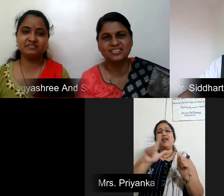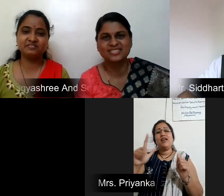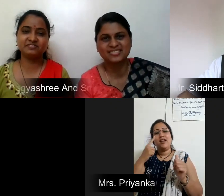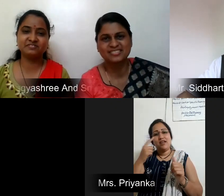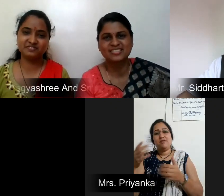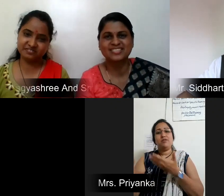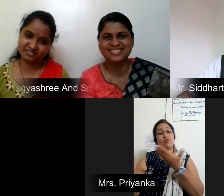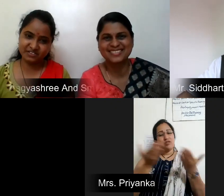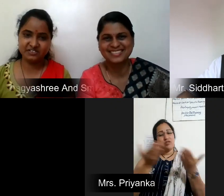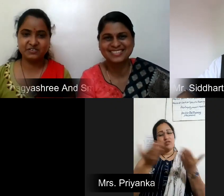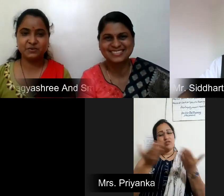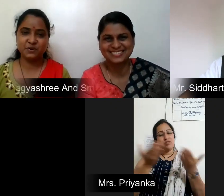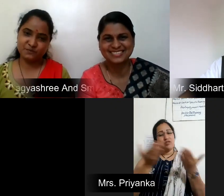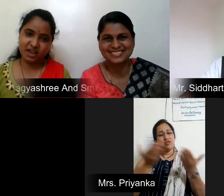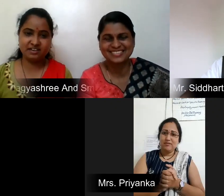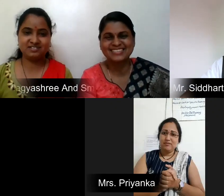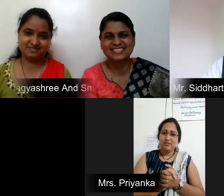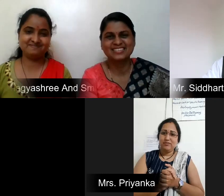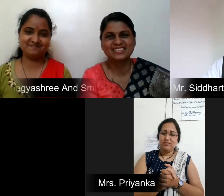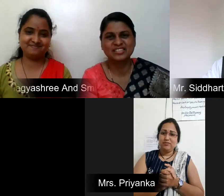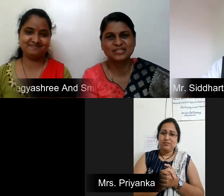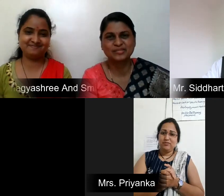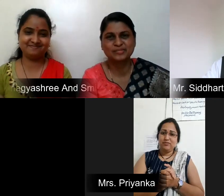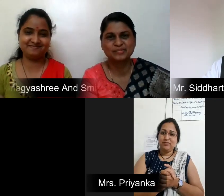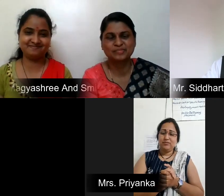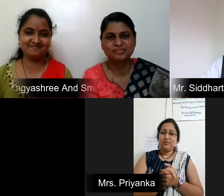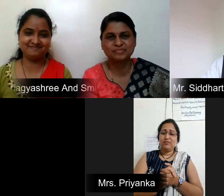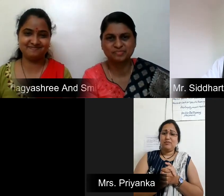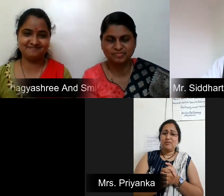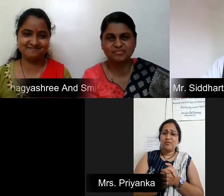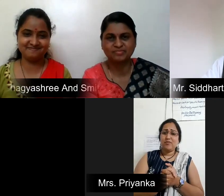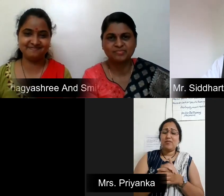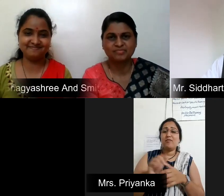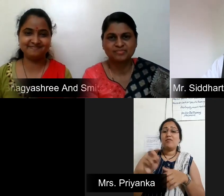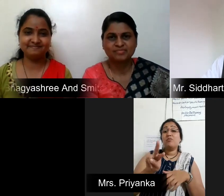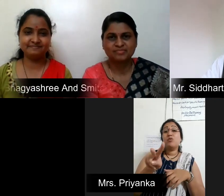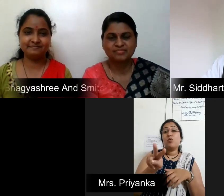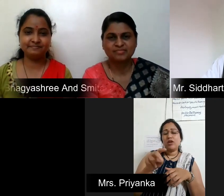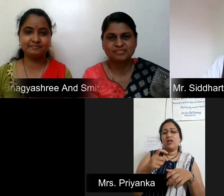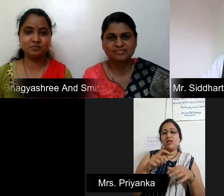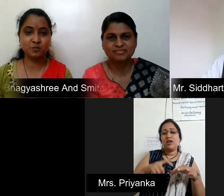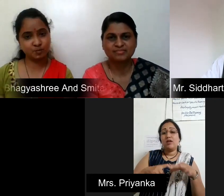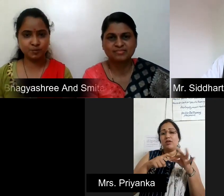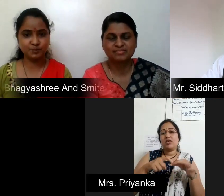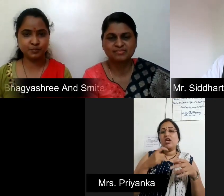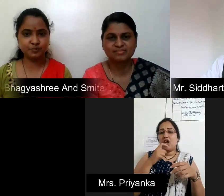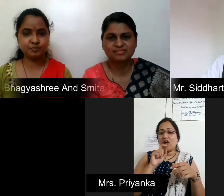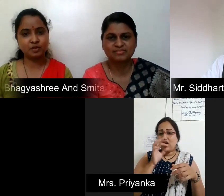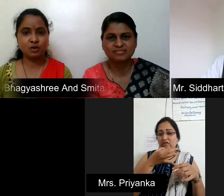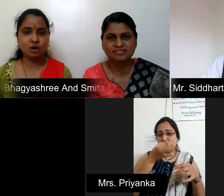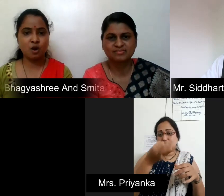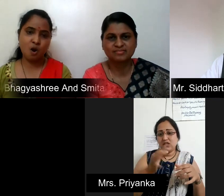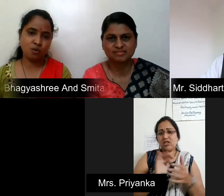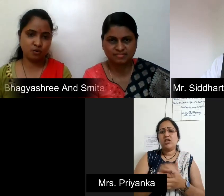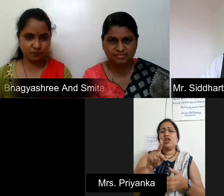थैंक यू सर। तो स्मिता जी और भाग्यश्री जी, बताइए कि भाग्यश्री का जन्म कहाँ